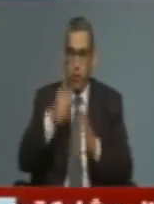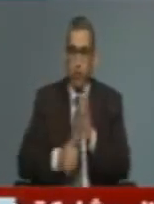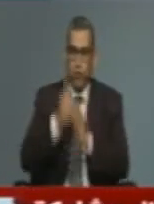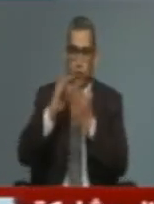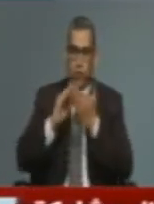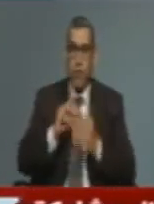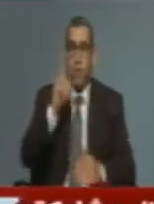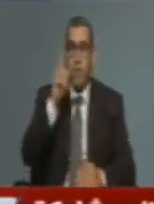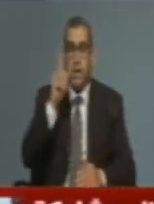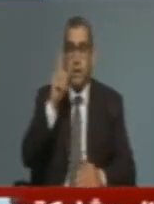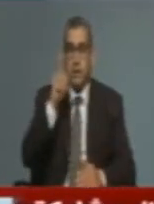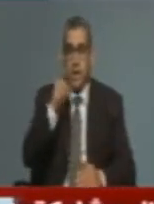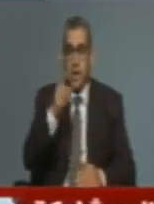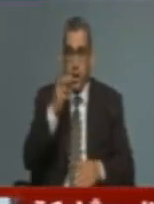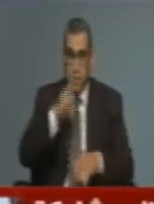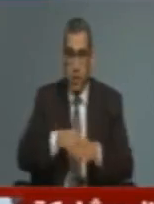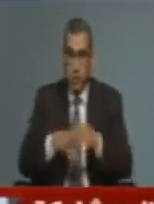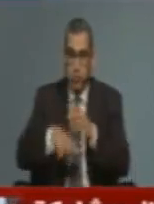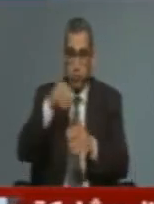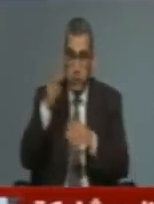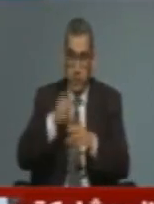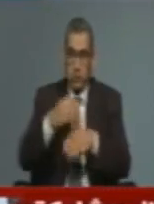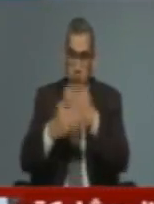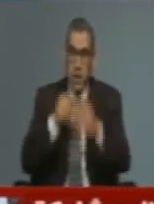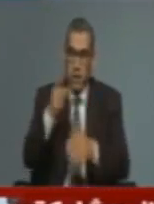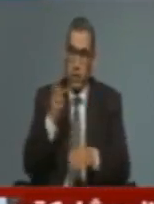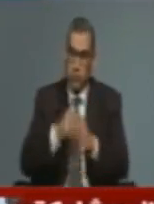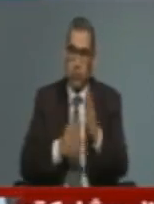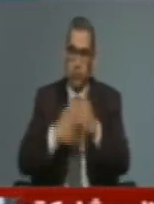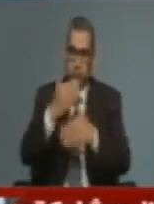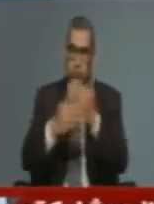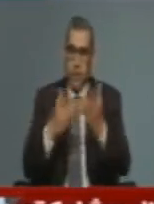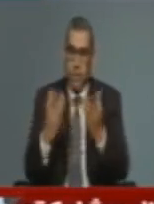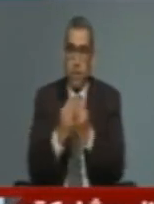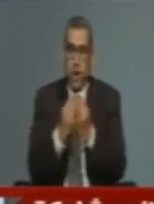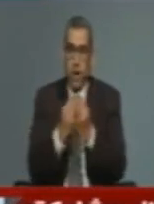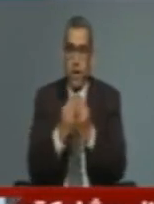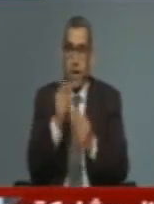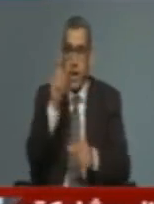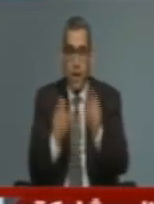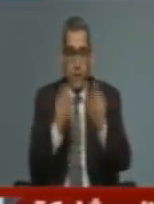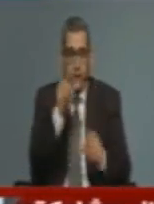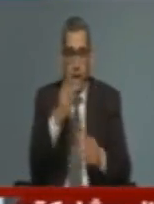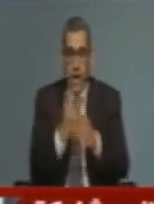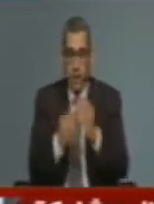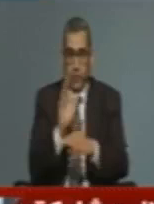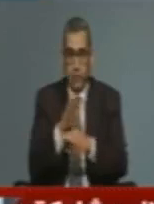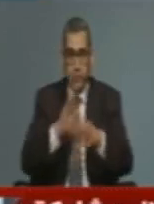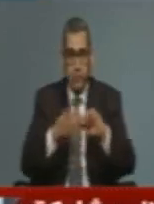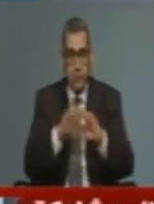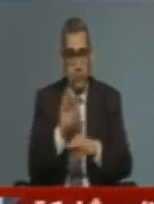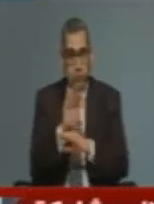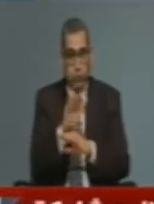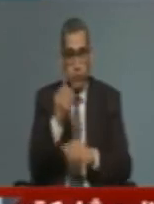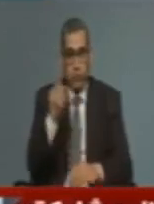كل ما هتعملوا اكتر انتم بقى، انتم مع نفسكم ومع اولادكم،